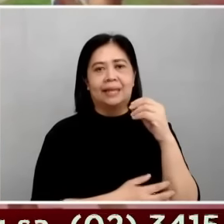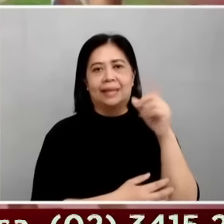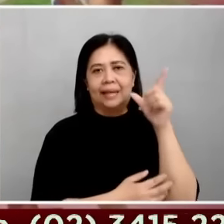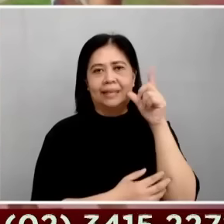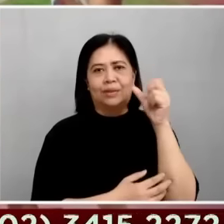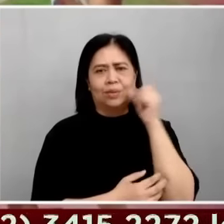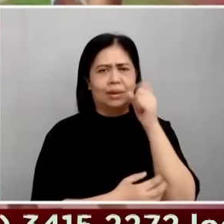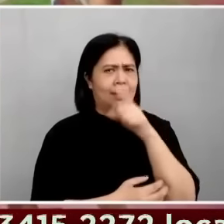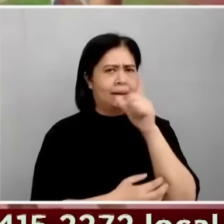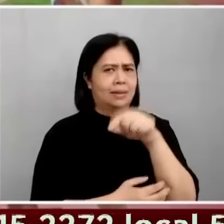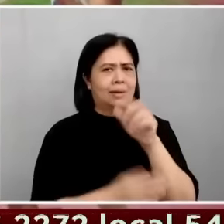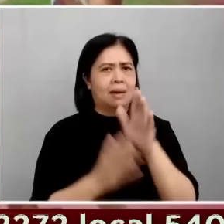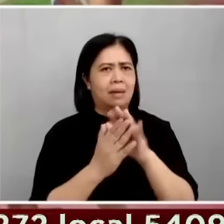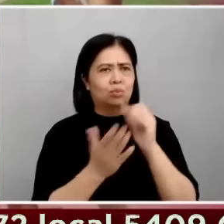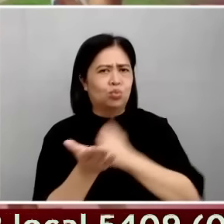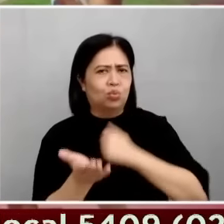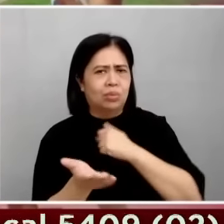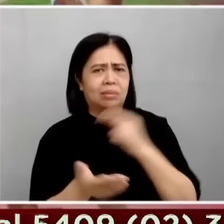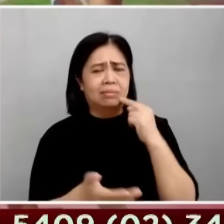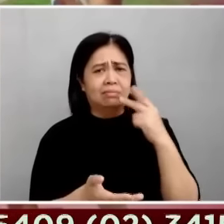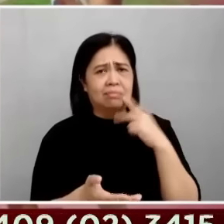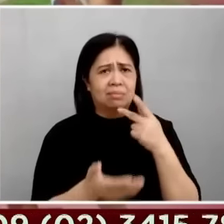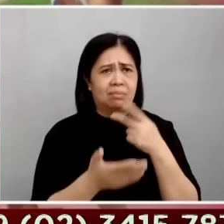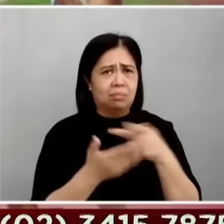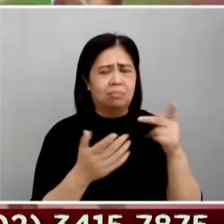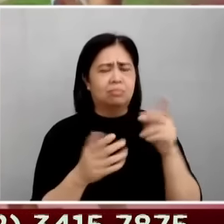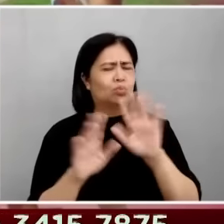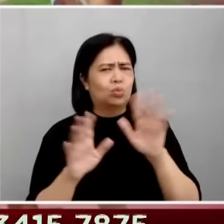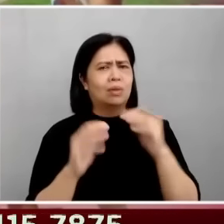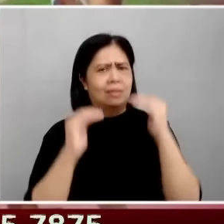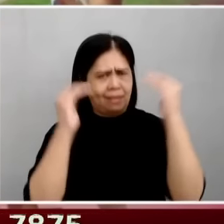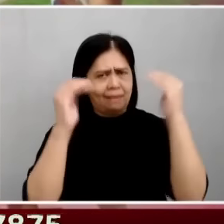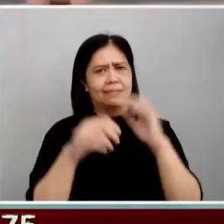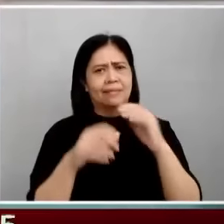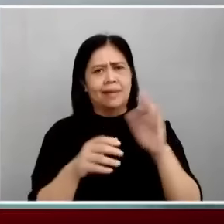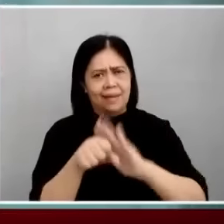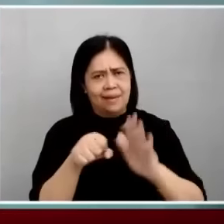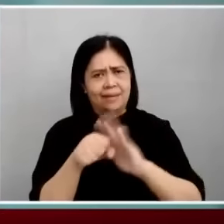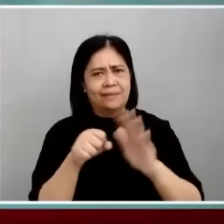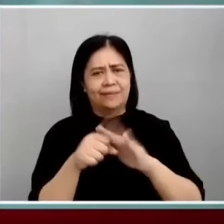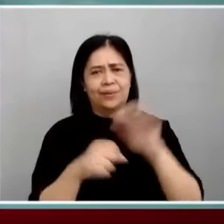kailangan humingi ng paumanhin ni Nesty dahil mataas na ang naabot niyang silver medal.